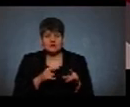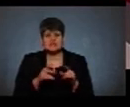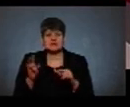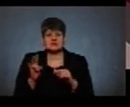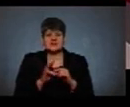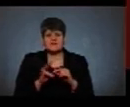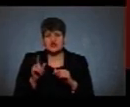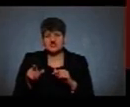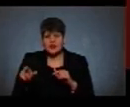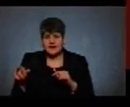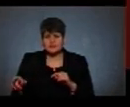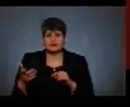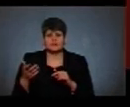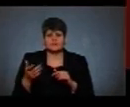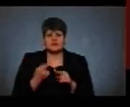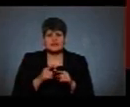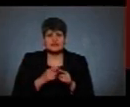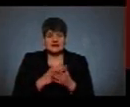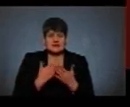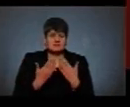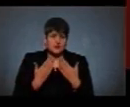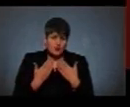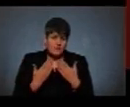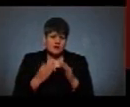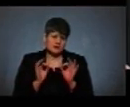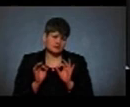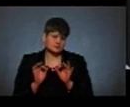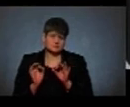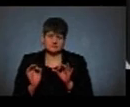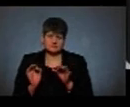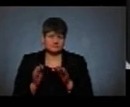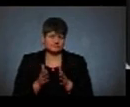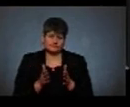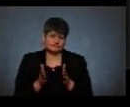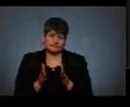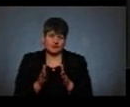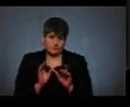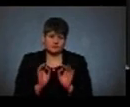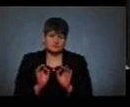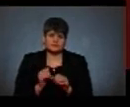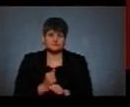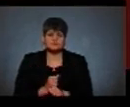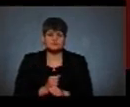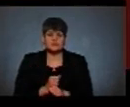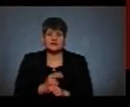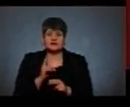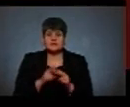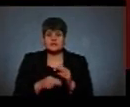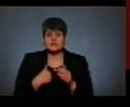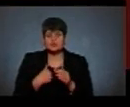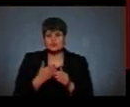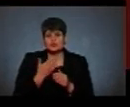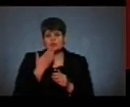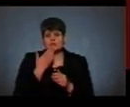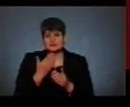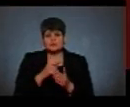І це йде спілкування в нормальному руслі, і воно є досить. досить конструктивно. І на завершення нашого ефіру хочу